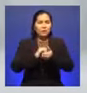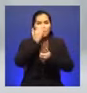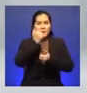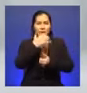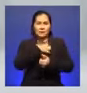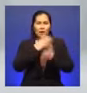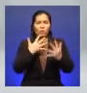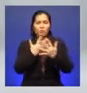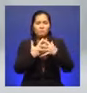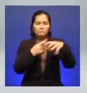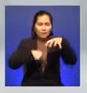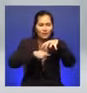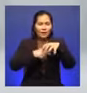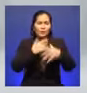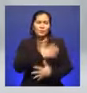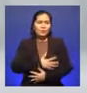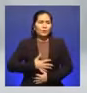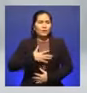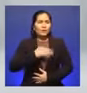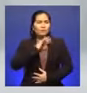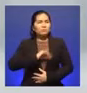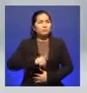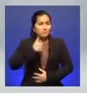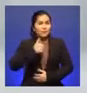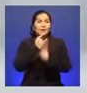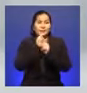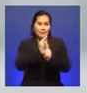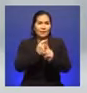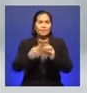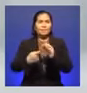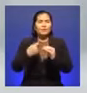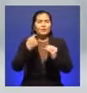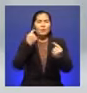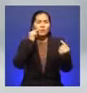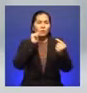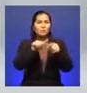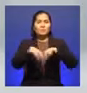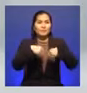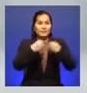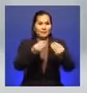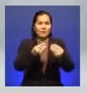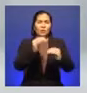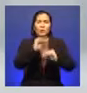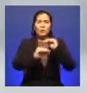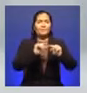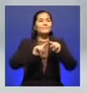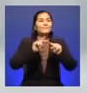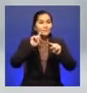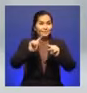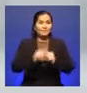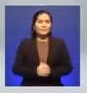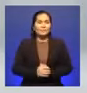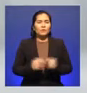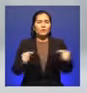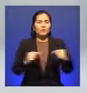าวะที่ดีภายใต้ข้อจำกัดต่างๆที่มีอยู่ค่ะโครงการแรกที่จะมานำเสนอนะคะคือสำหรับเซสชันของผู้ต้อง